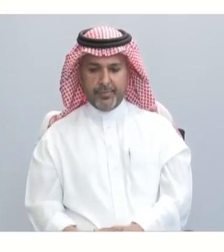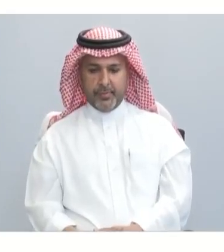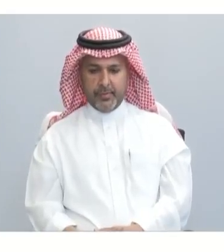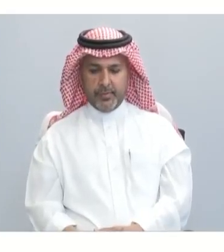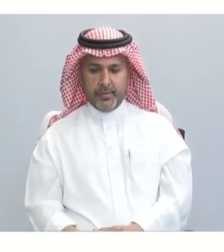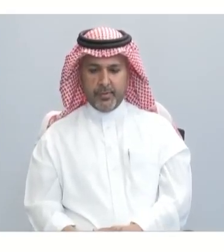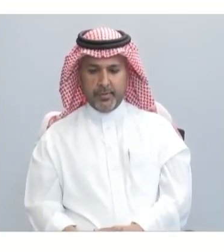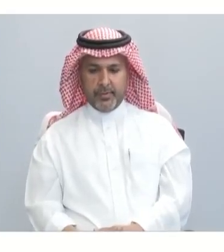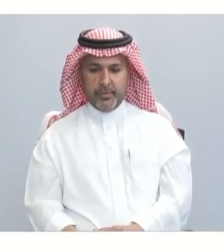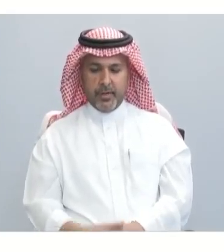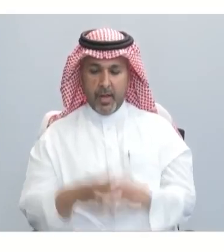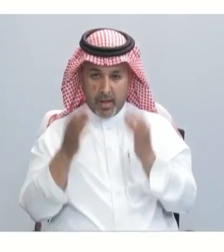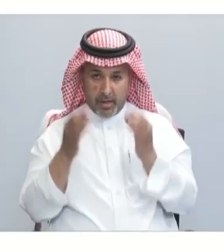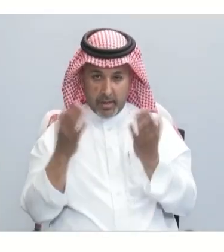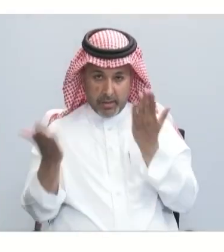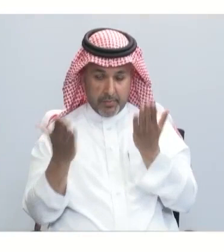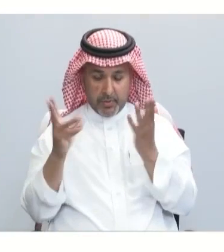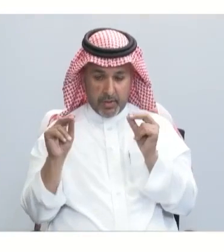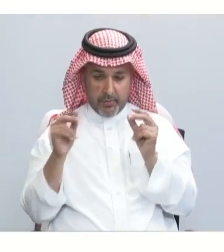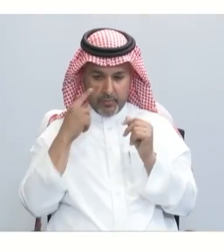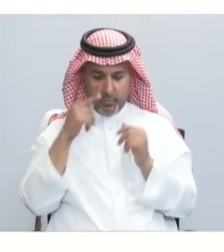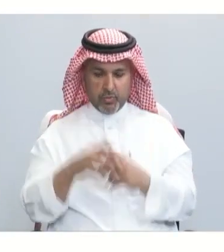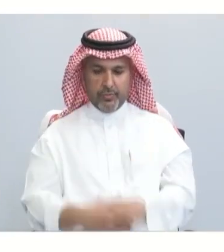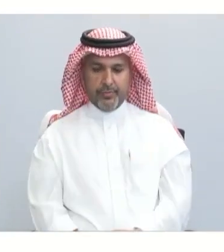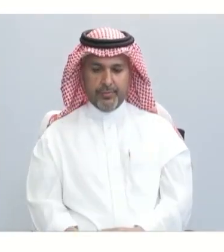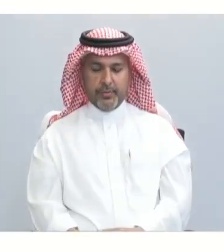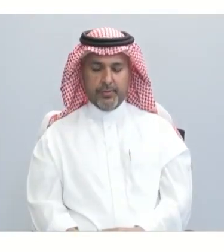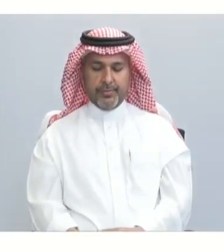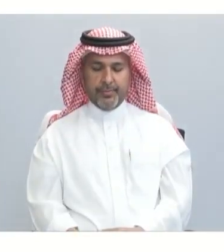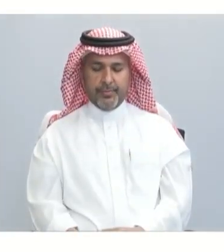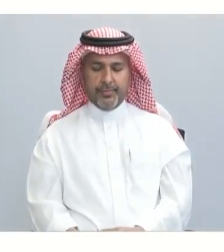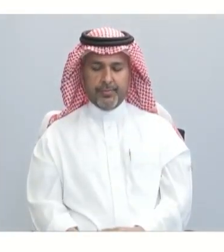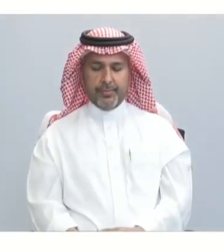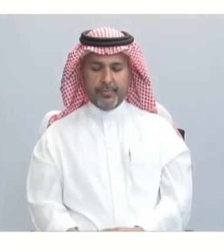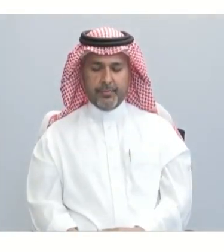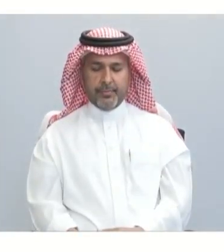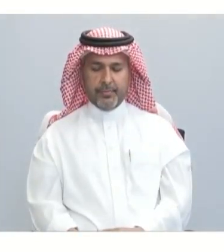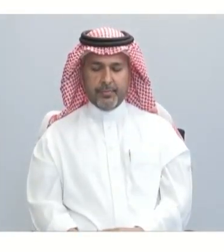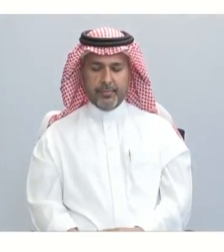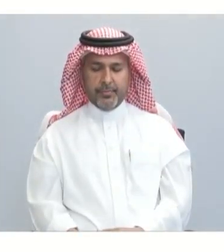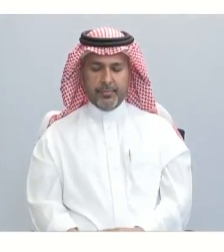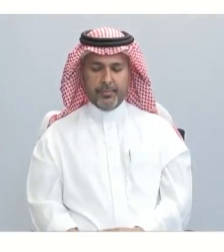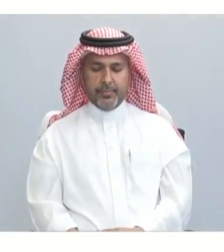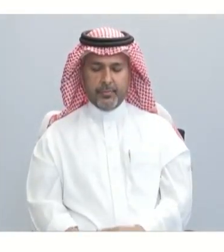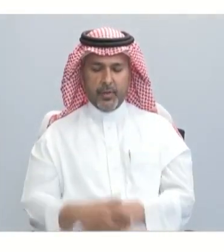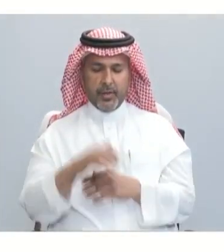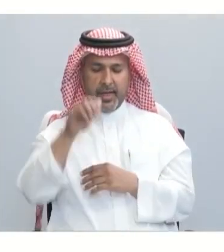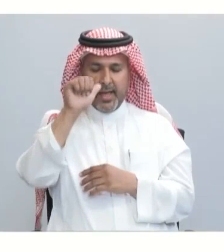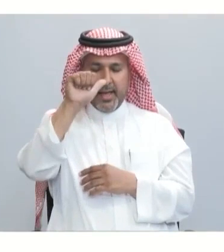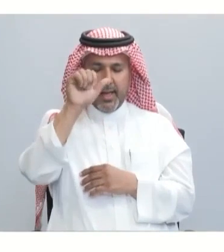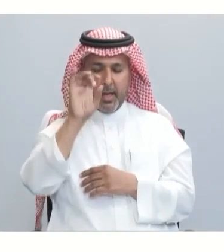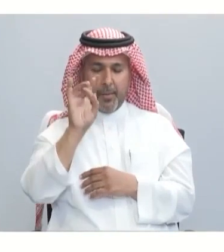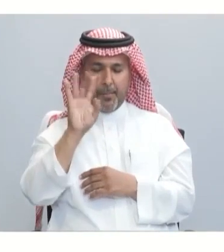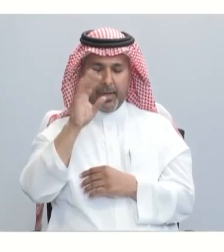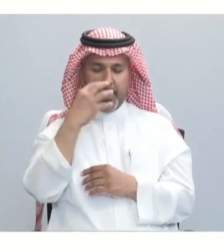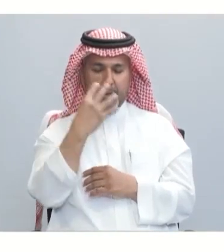الحل عشان ما يكون عندنا حلا دخيلا هل 4 اذا عوضت عنها في بدال الاي يعني هنا